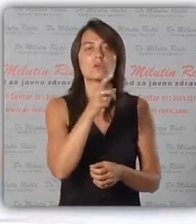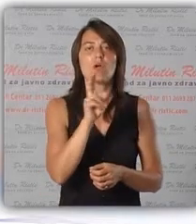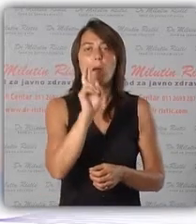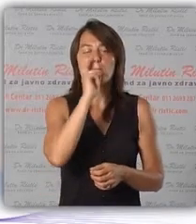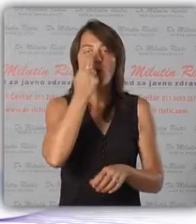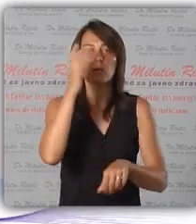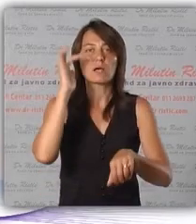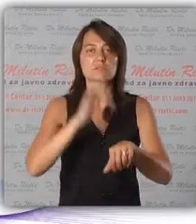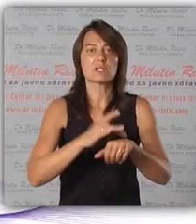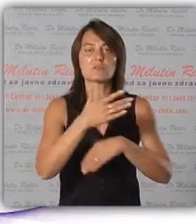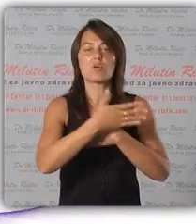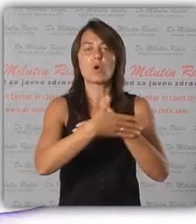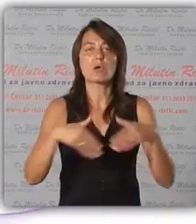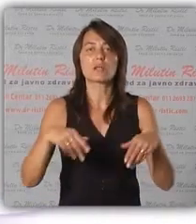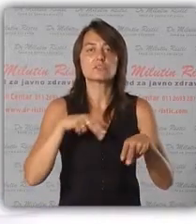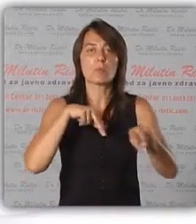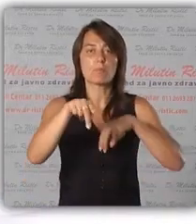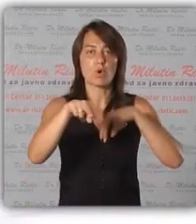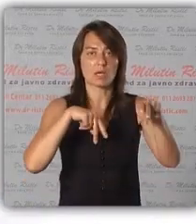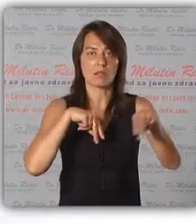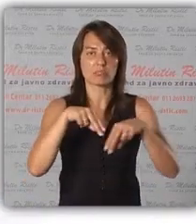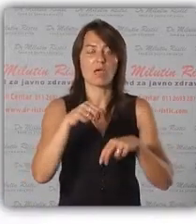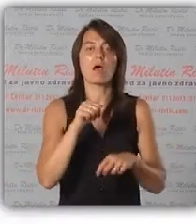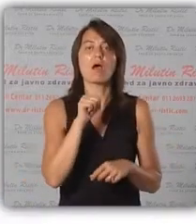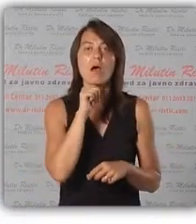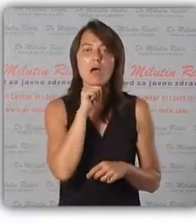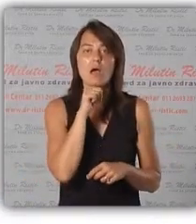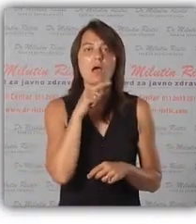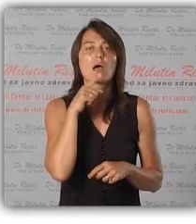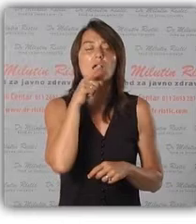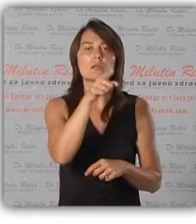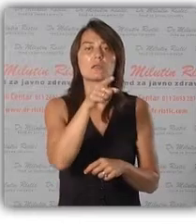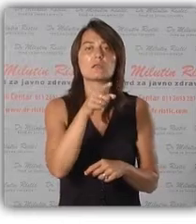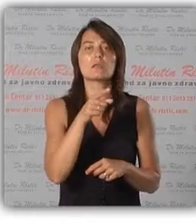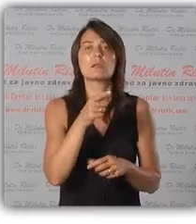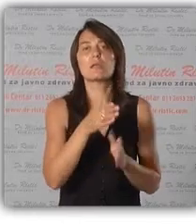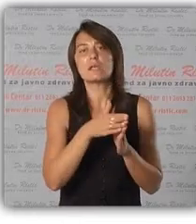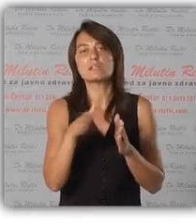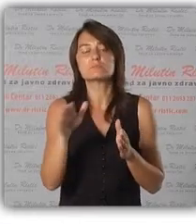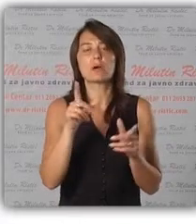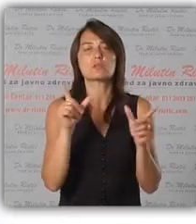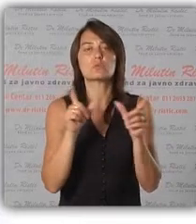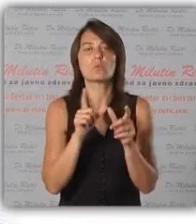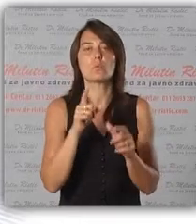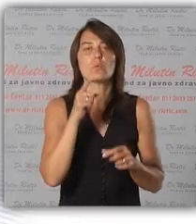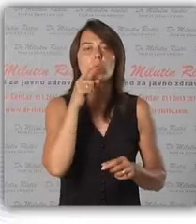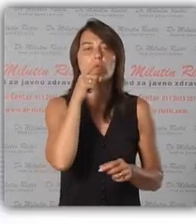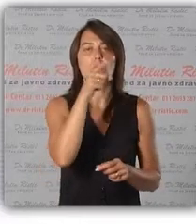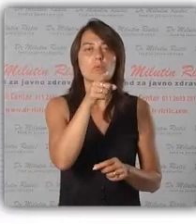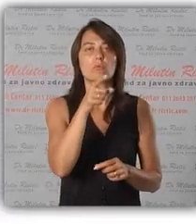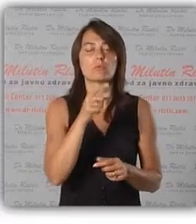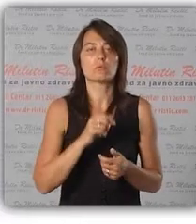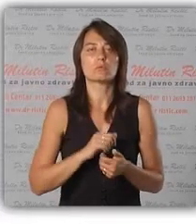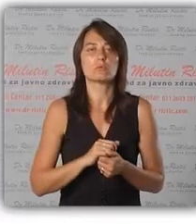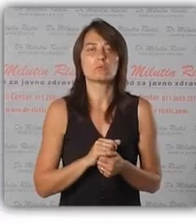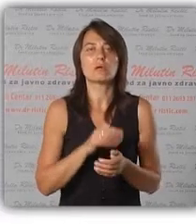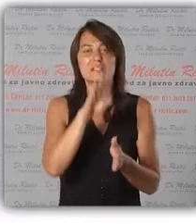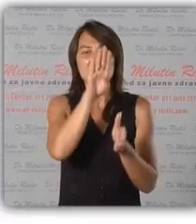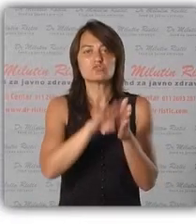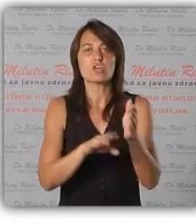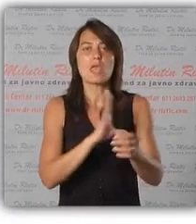taj palpatorna bolna osetljivost, ograničenost pokreta i neurološki ispad u određenim dermatomima